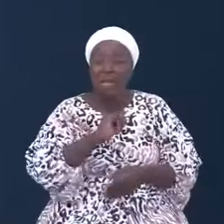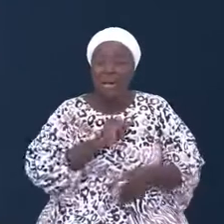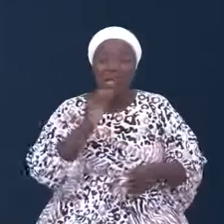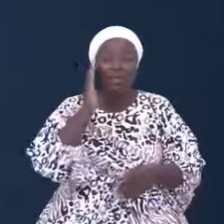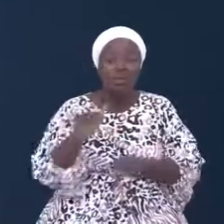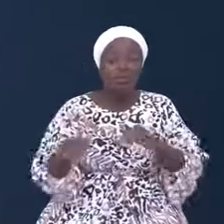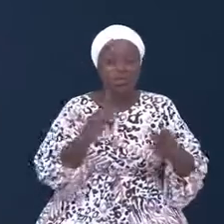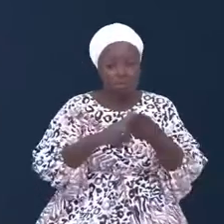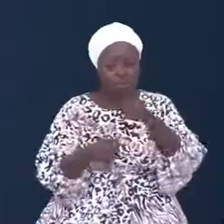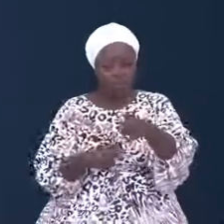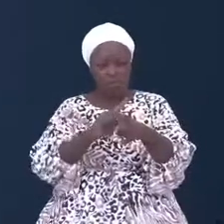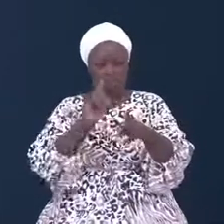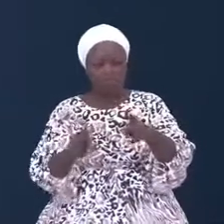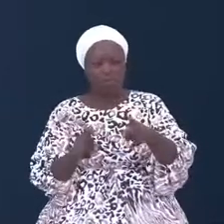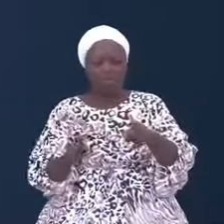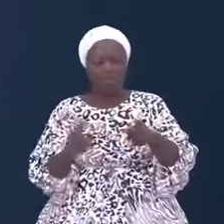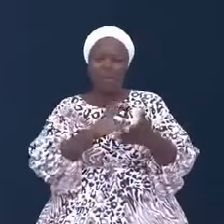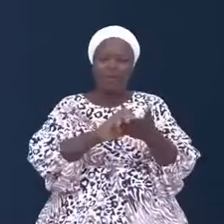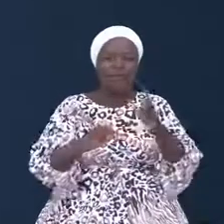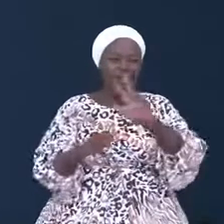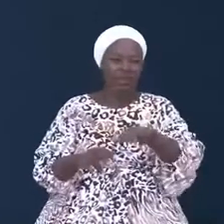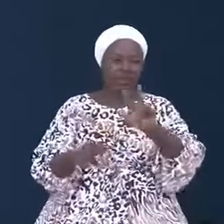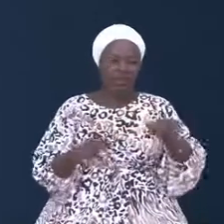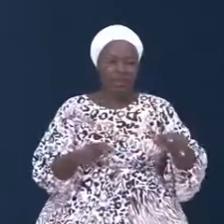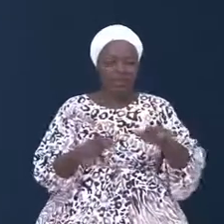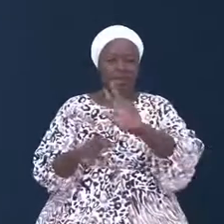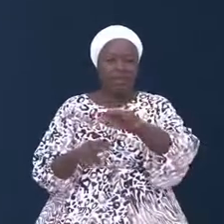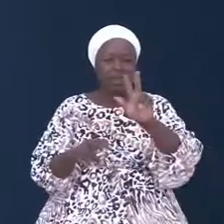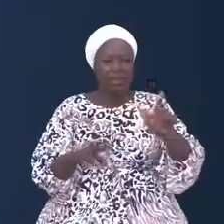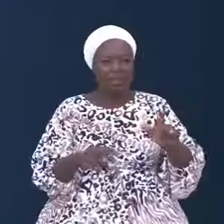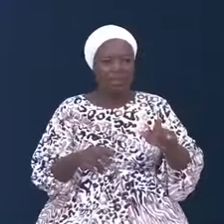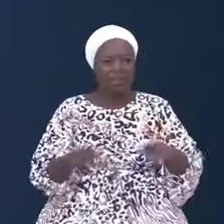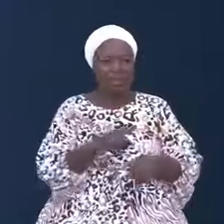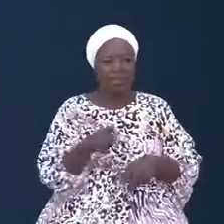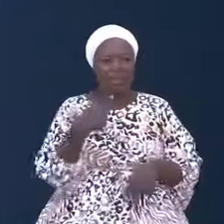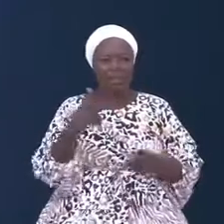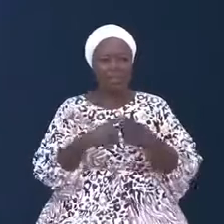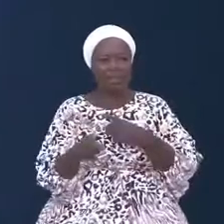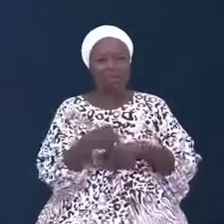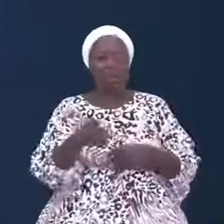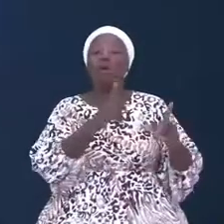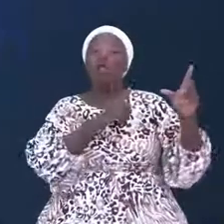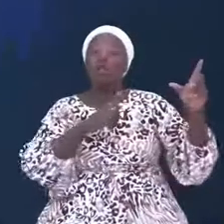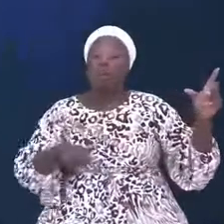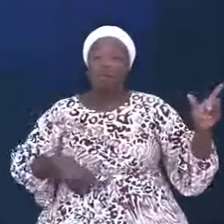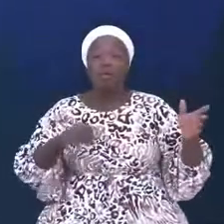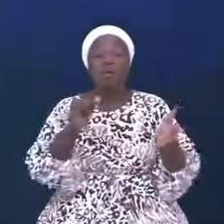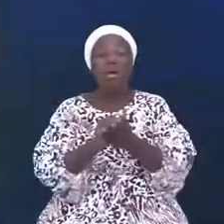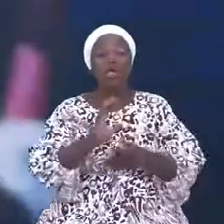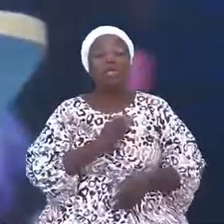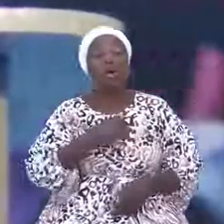Que voulez-vous que je fasse, que je vous fasse? Verset 33. Verset 33, ils